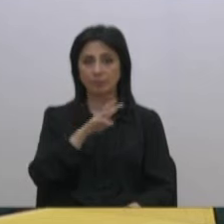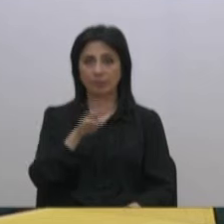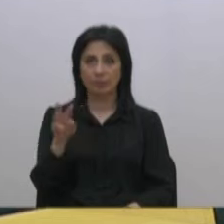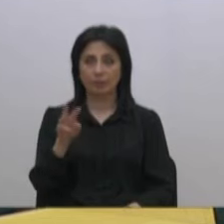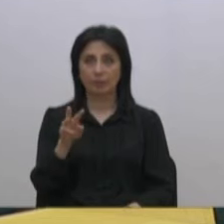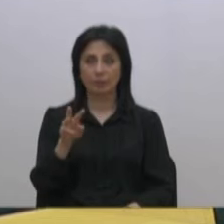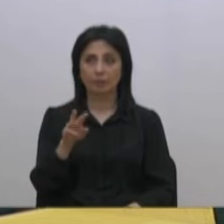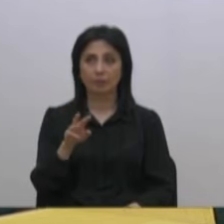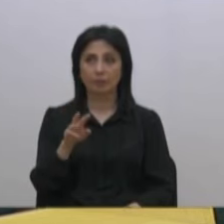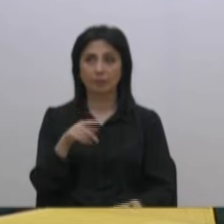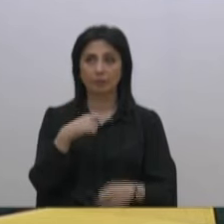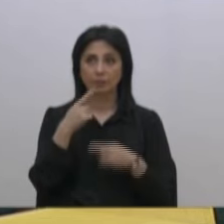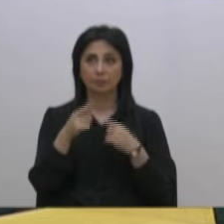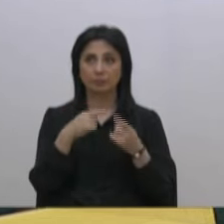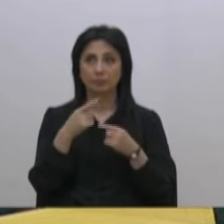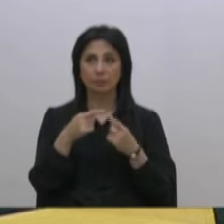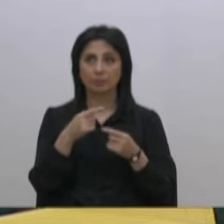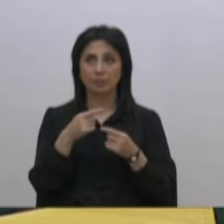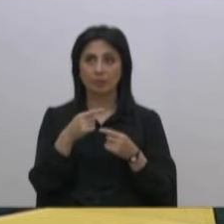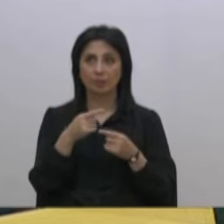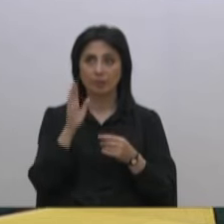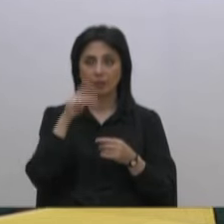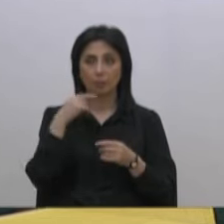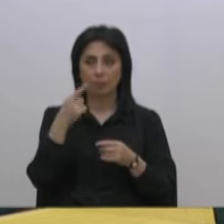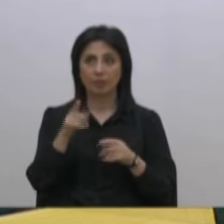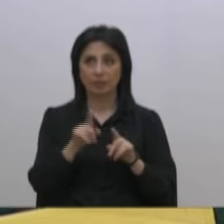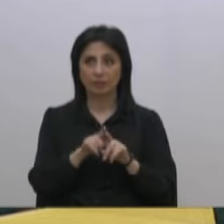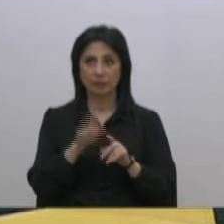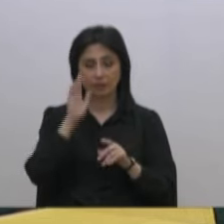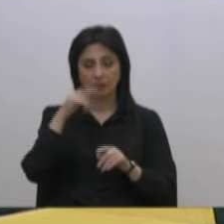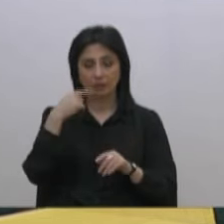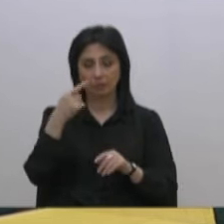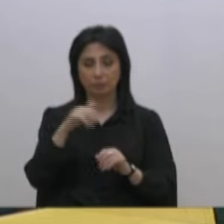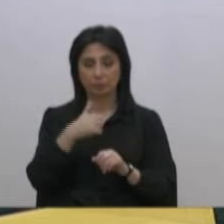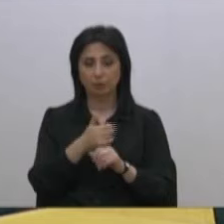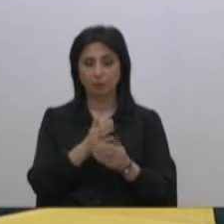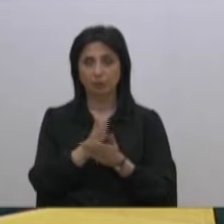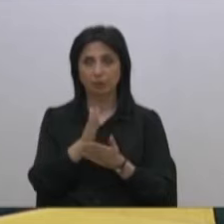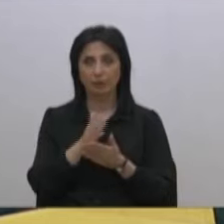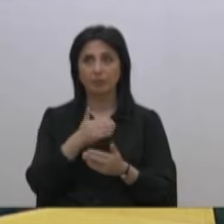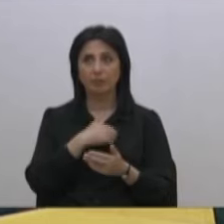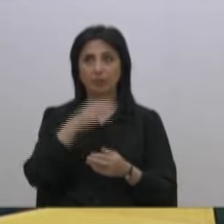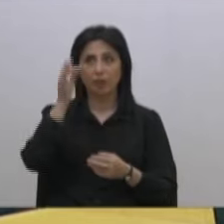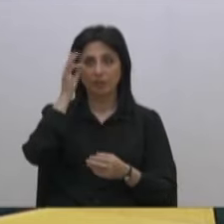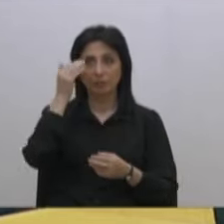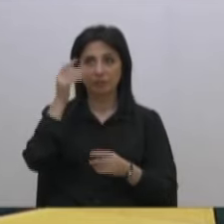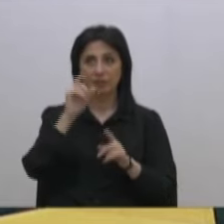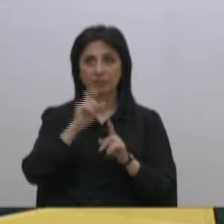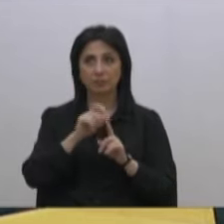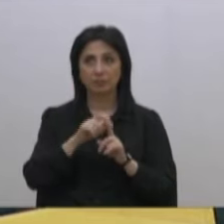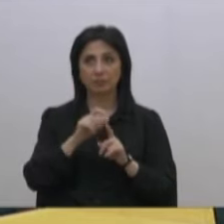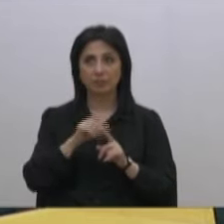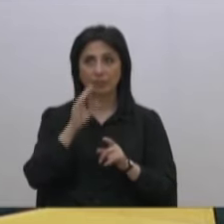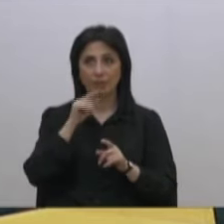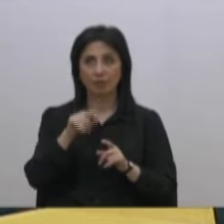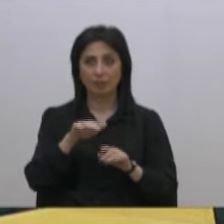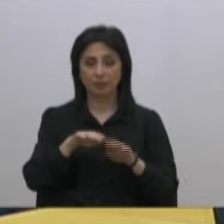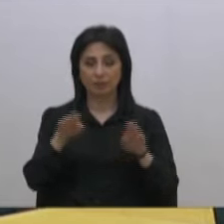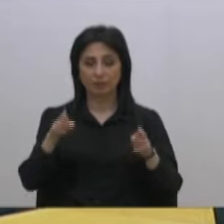პრემიერ-მინისტრმა ისაუბრა მომავალზე და სამომავლო პრიორიტეტებზე. მე მინდა გავიხსენო მისი სიტყვები, როდესაც